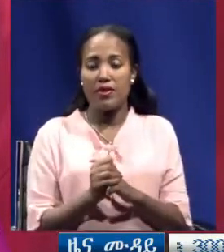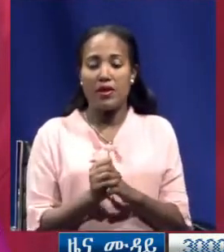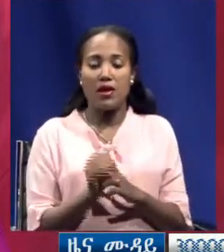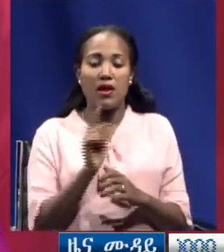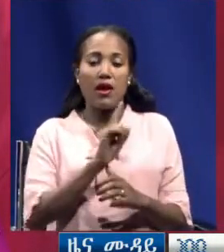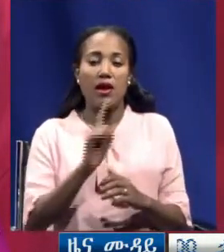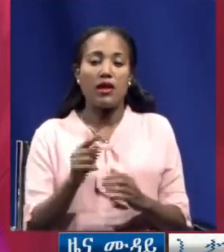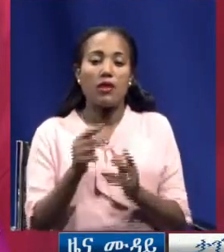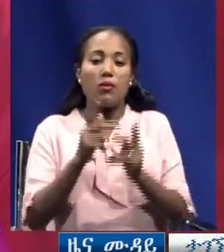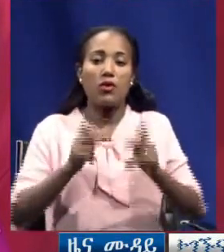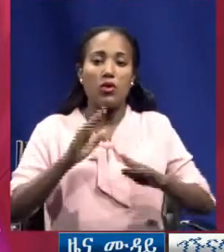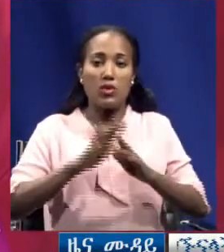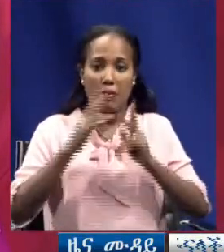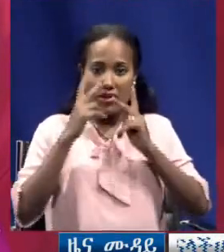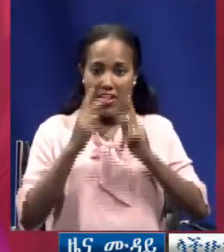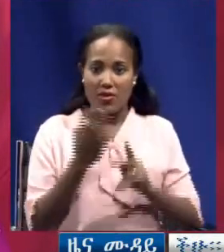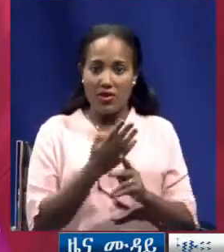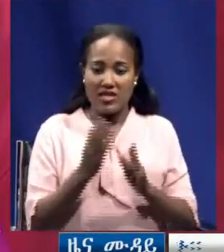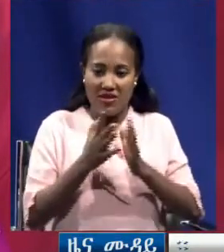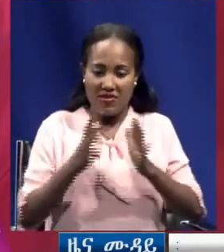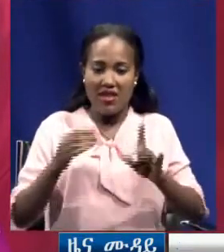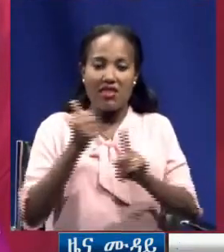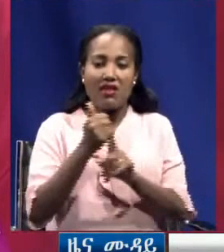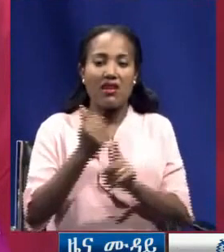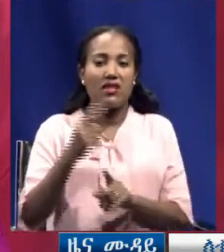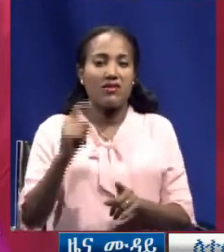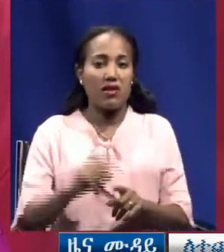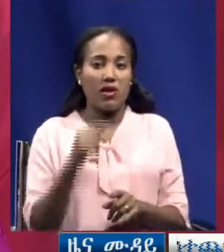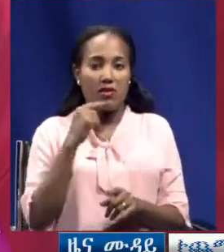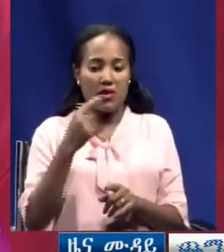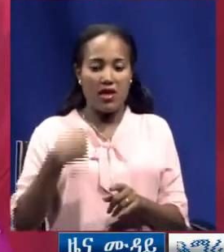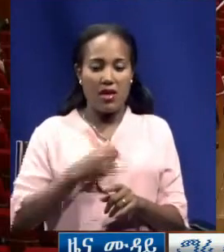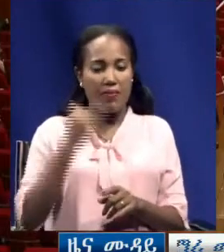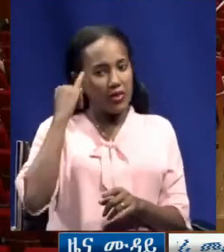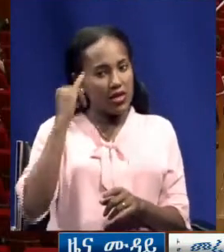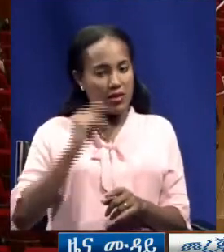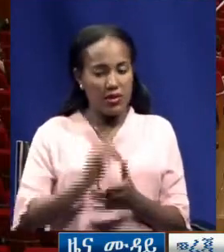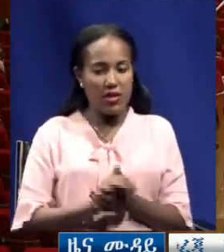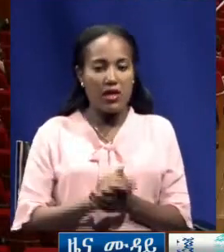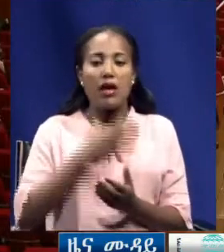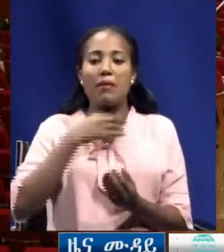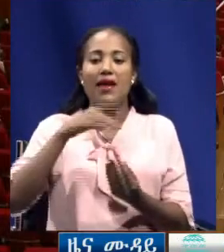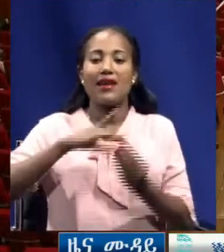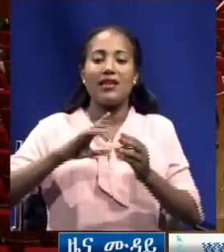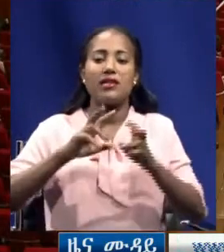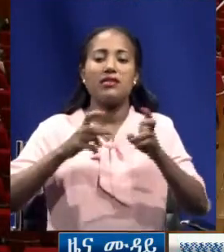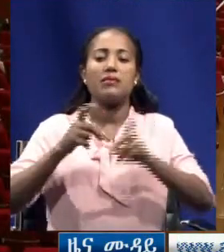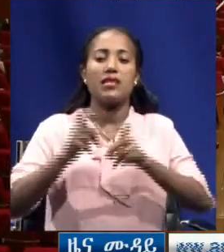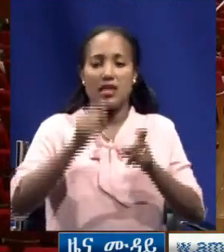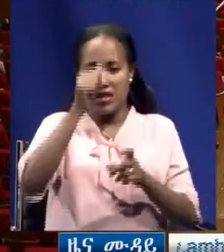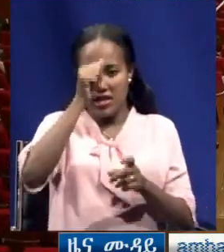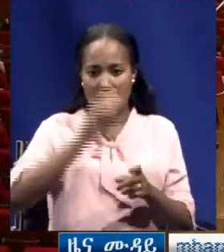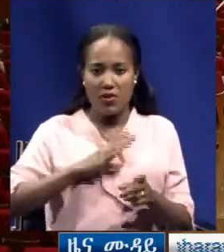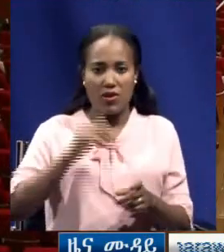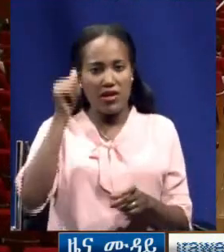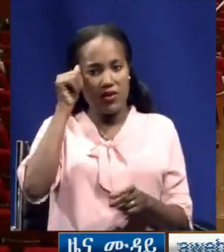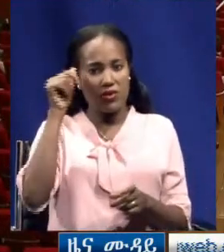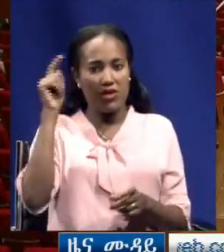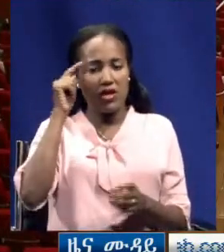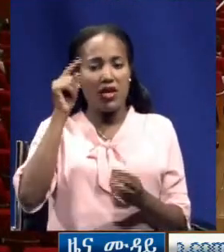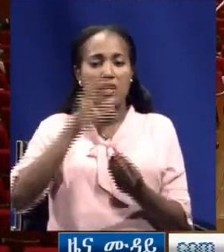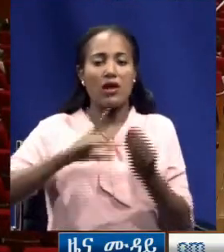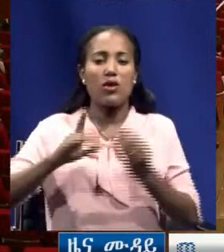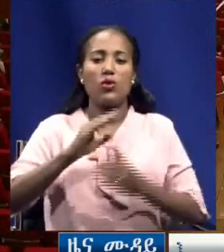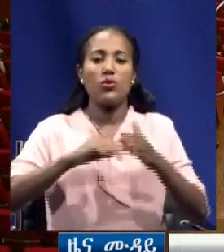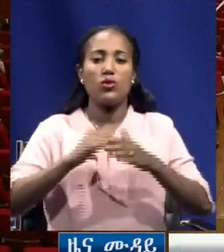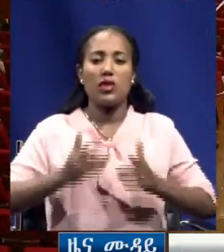አንዳንድ አካባቢዎች የሚታየውን ነገር ሰፊ ትግል ያስፈልገዋል የሚለው የእኛም ሀሳብ ነው። የአማራ ክልል ርዕሰ መስተዳድር አቶ አገኘሁ ተሻገር ከክልሉ